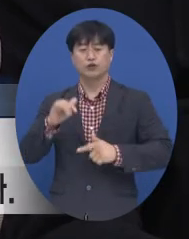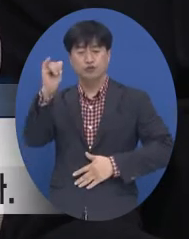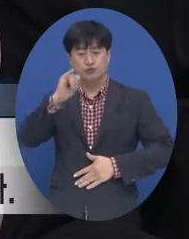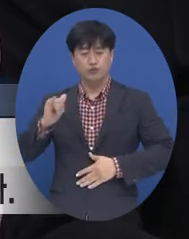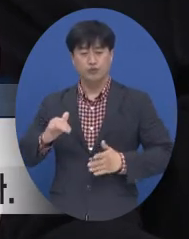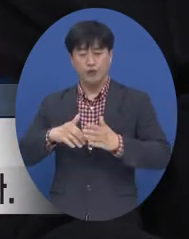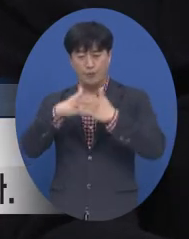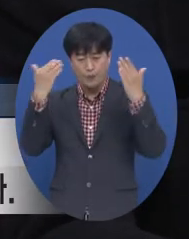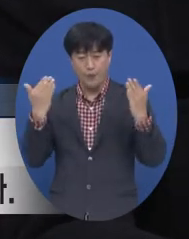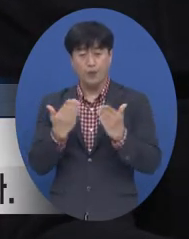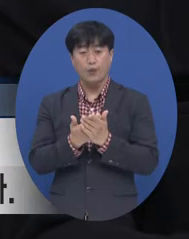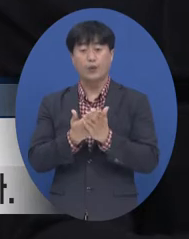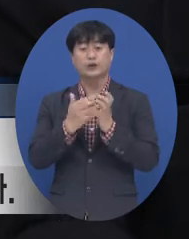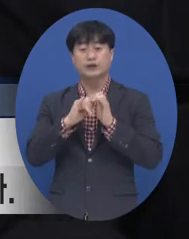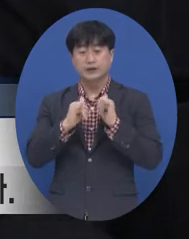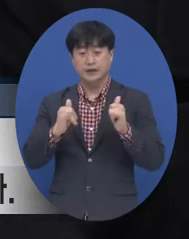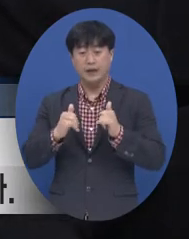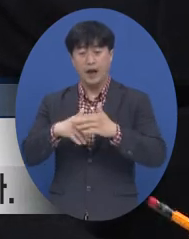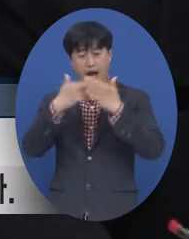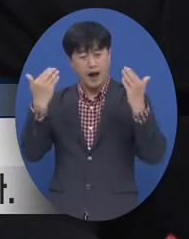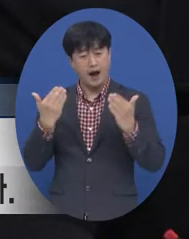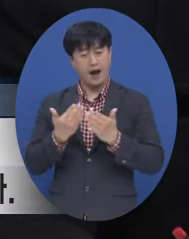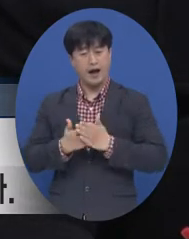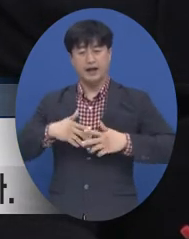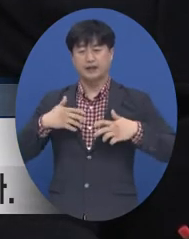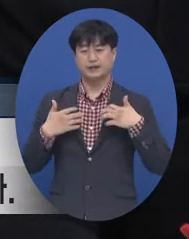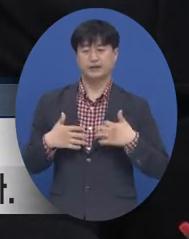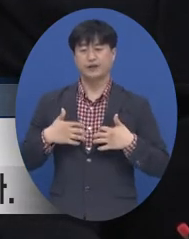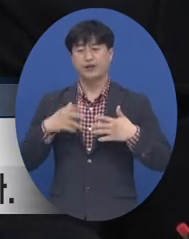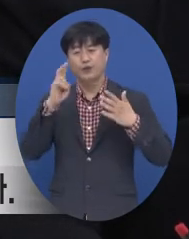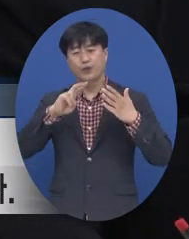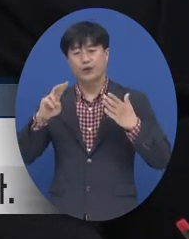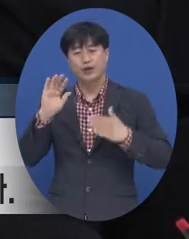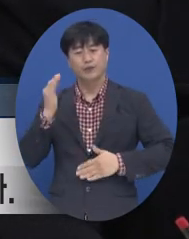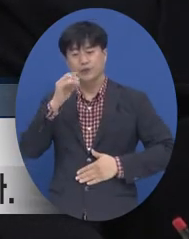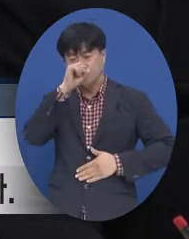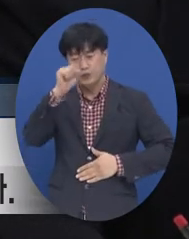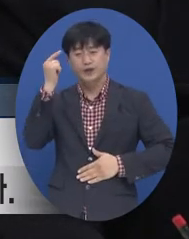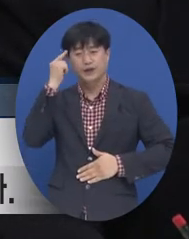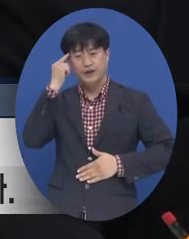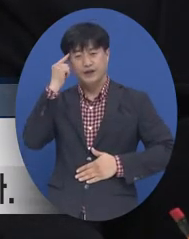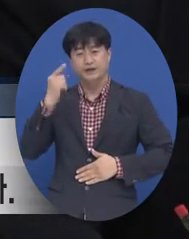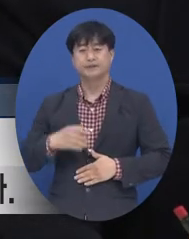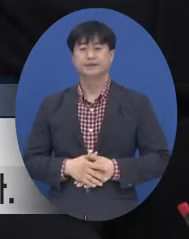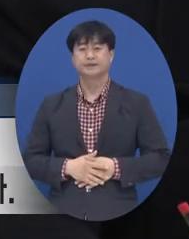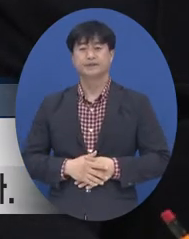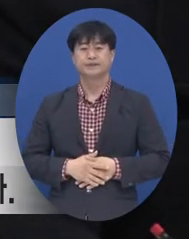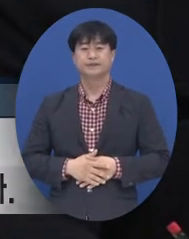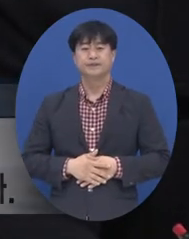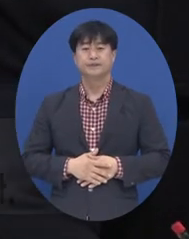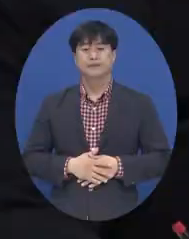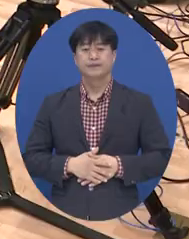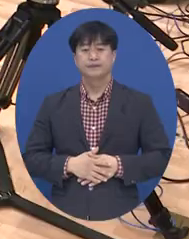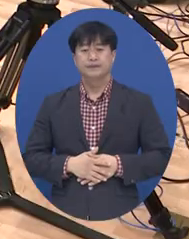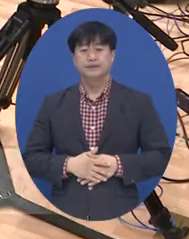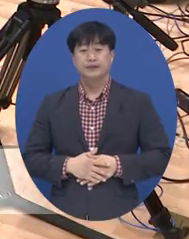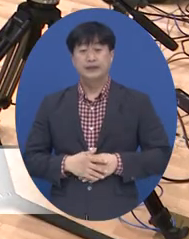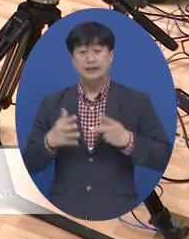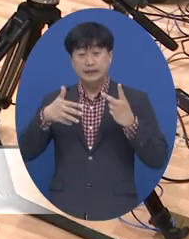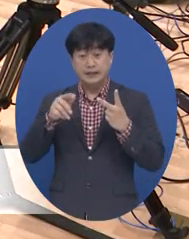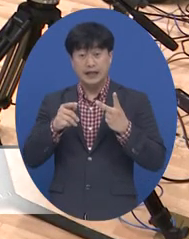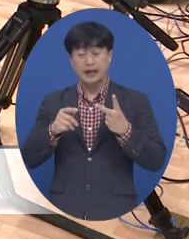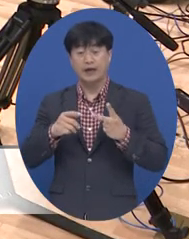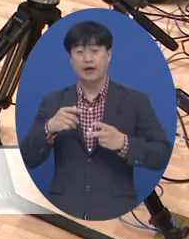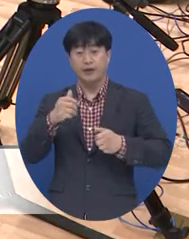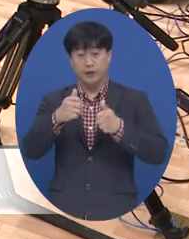경기도민 분들뿐만 아니고 전국에 계신 모든 분들이 다 또 즐거워할 수 있는 그런 곡이 됐으면 좋겠다고 생각됩니다.